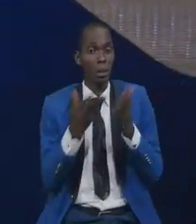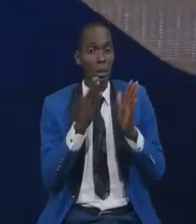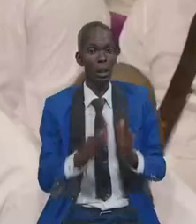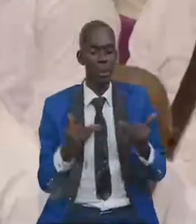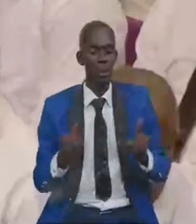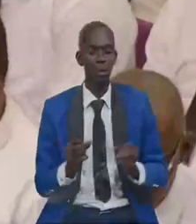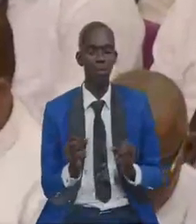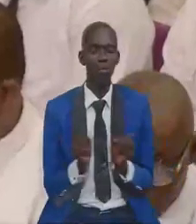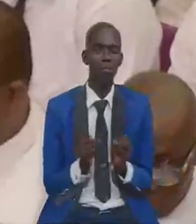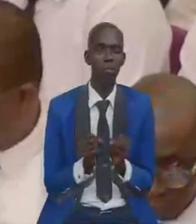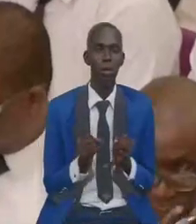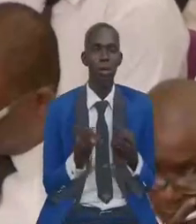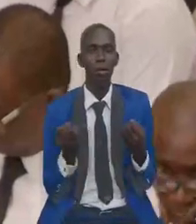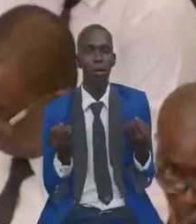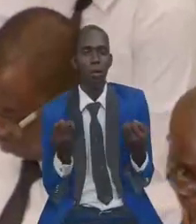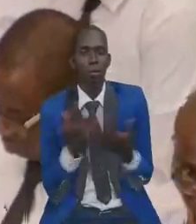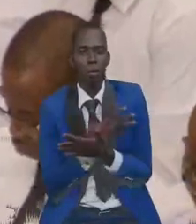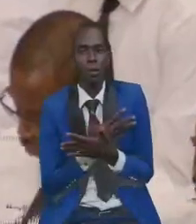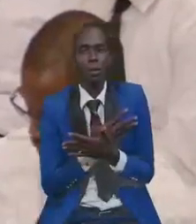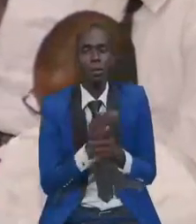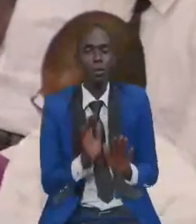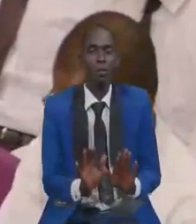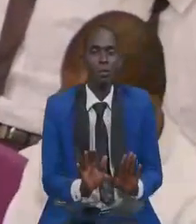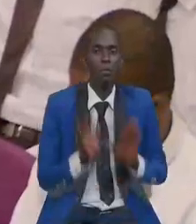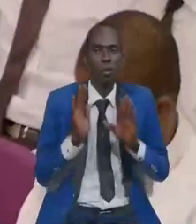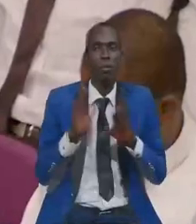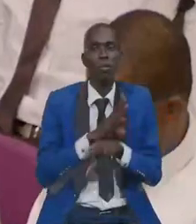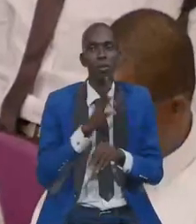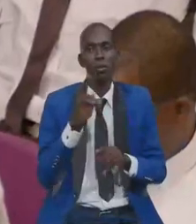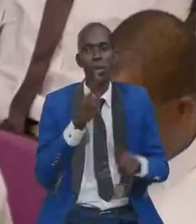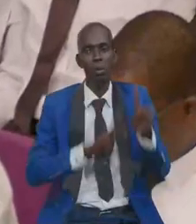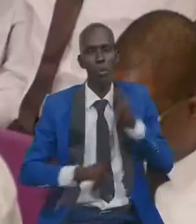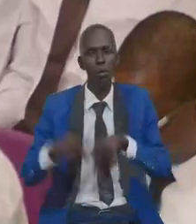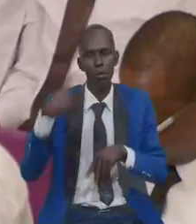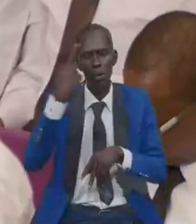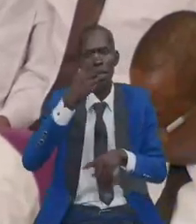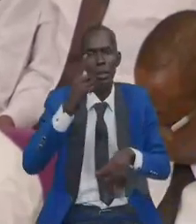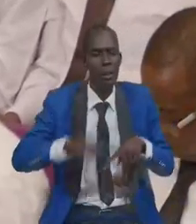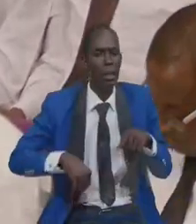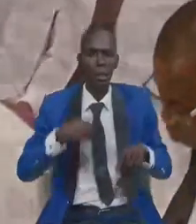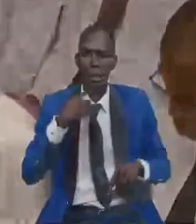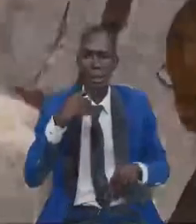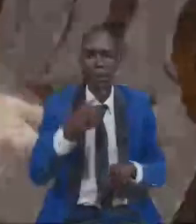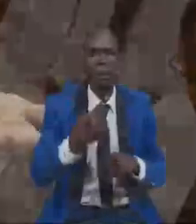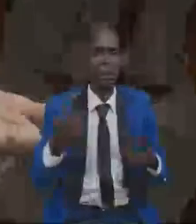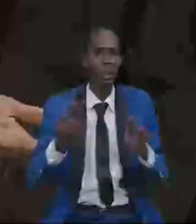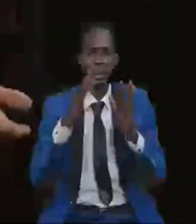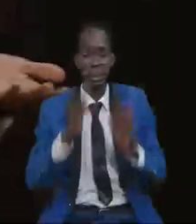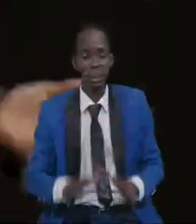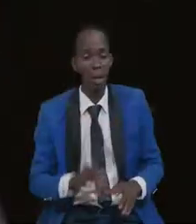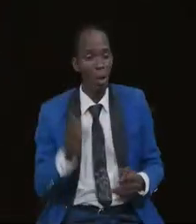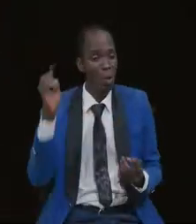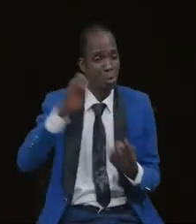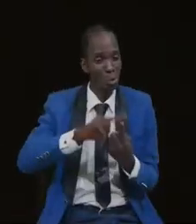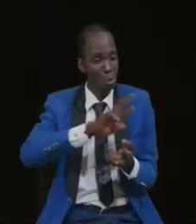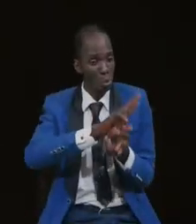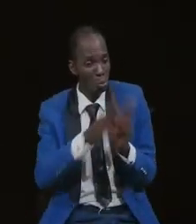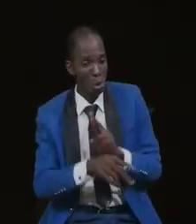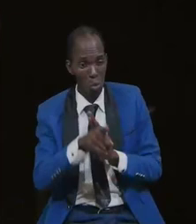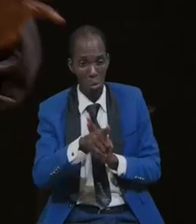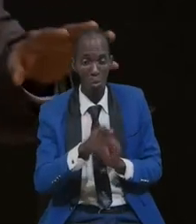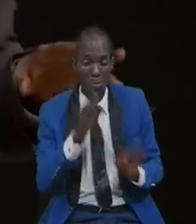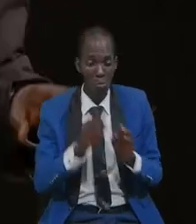Il a peur du visage des gens. Il ne peut pas dire au pécheur, si tu ne te repens pas, tu vas périr. Il ne peut pas